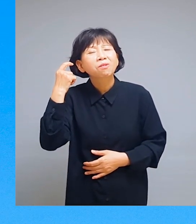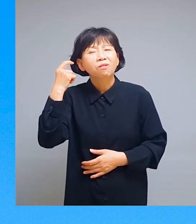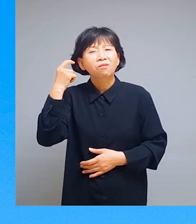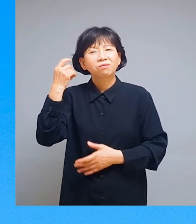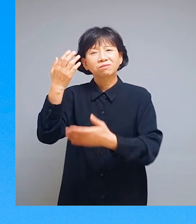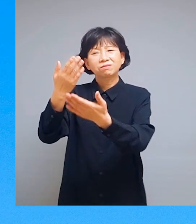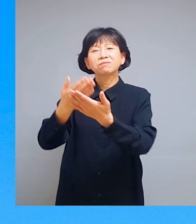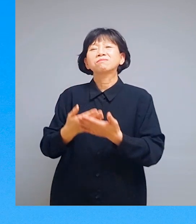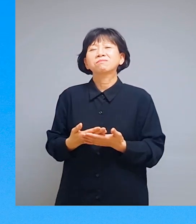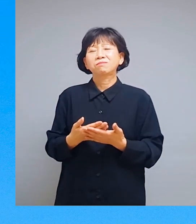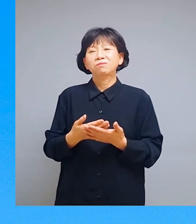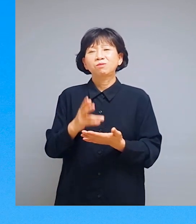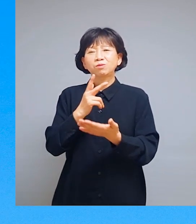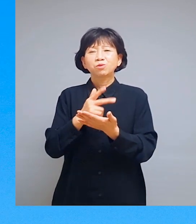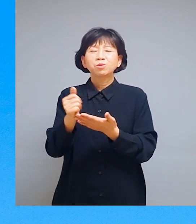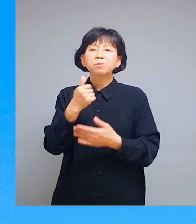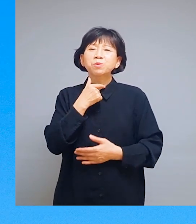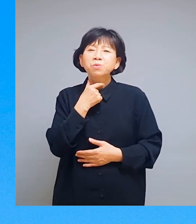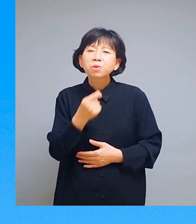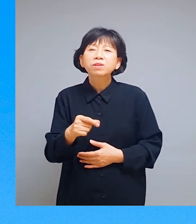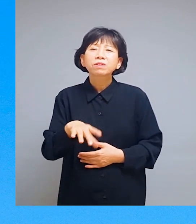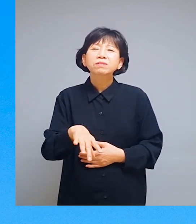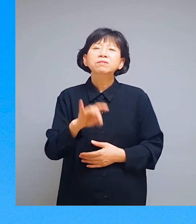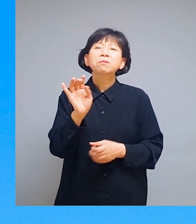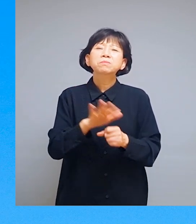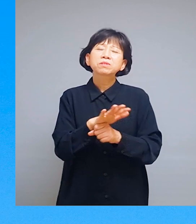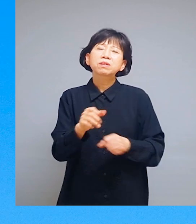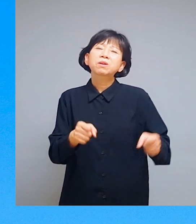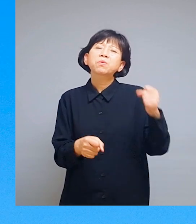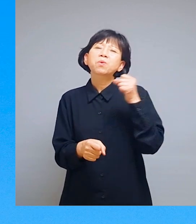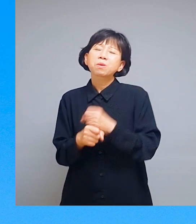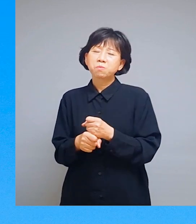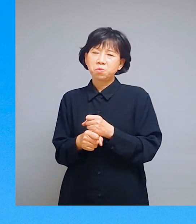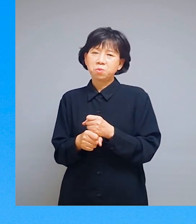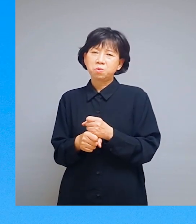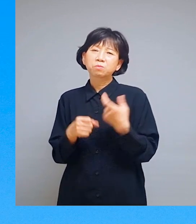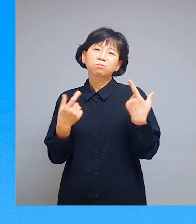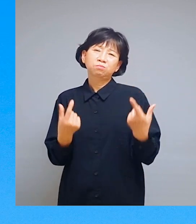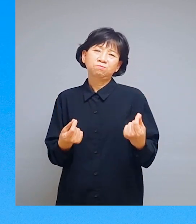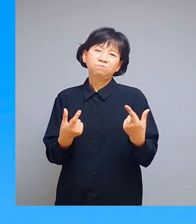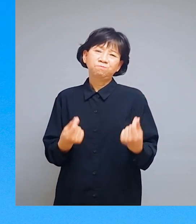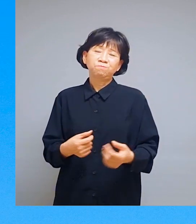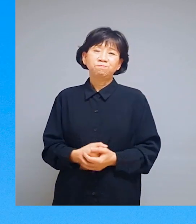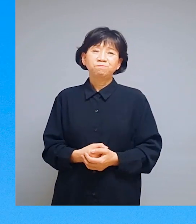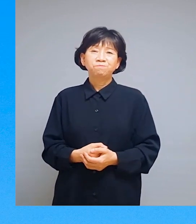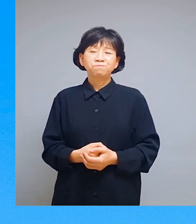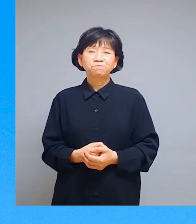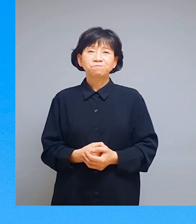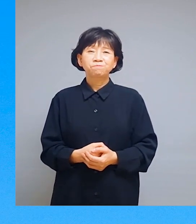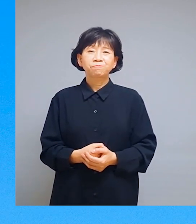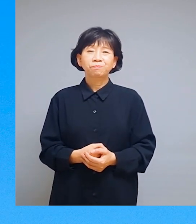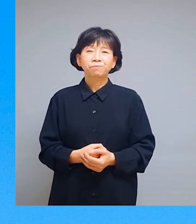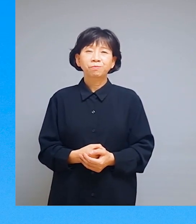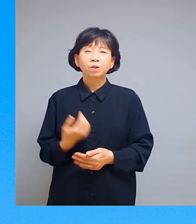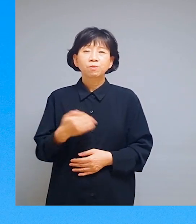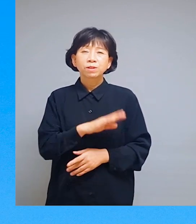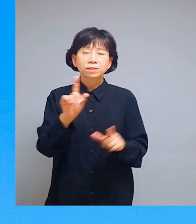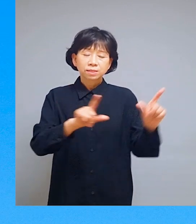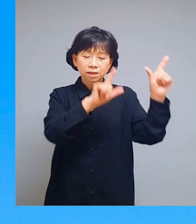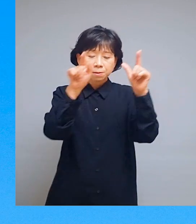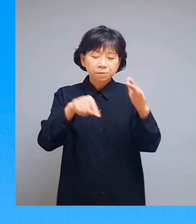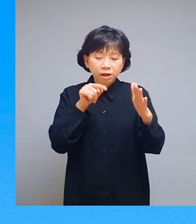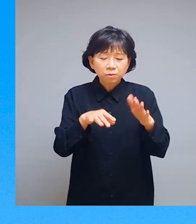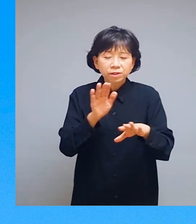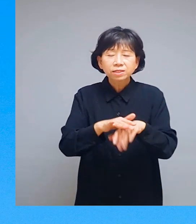이것이 바로 주님이 원하시는 첫사랑을 회복하는 길입니다. 그렇다면 우리의 삶 속에서